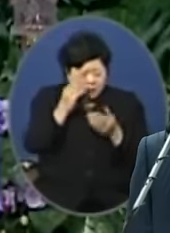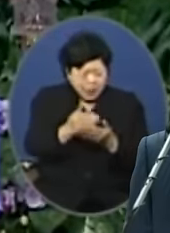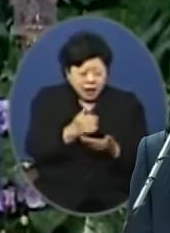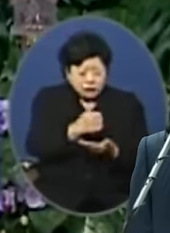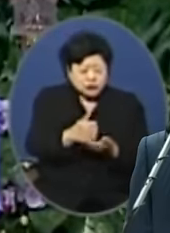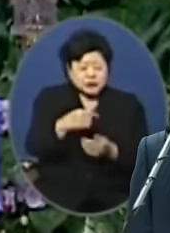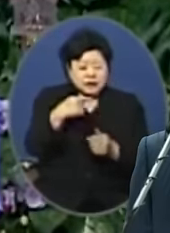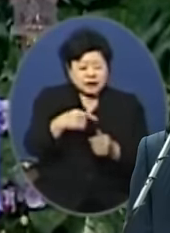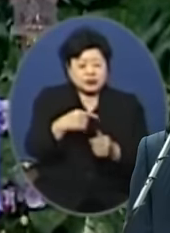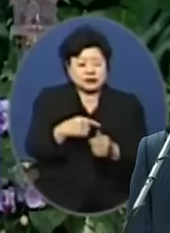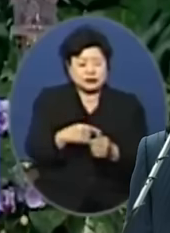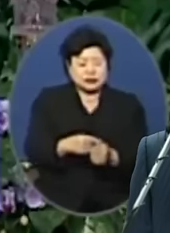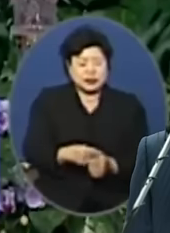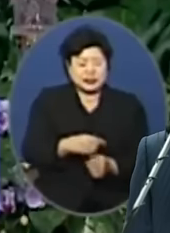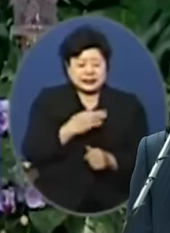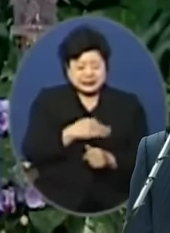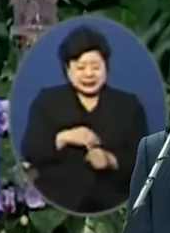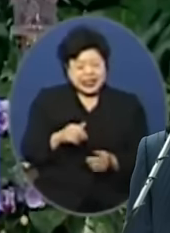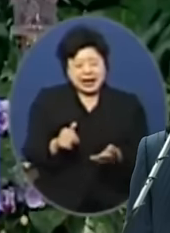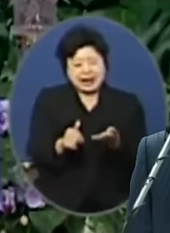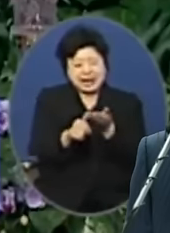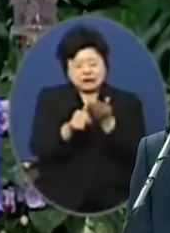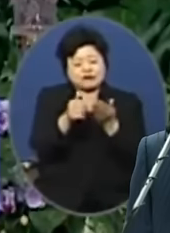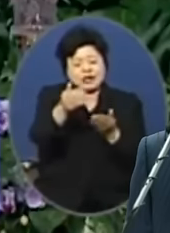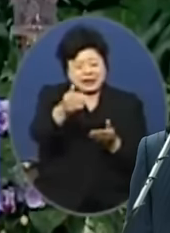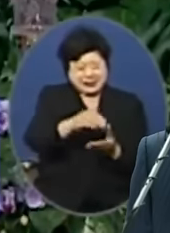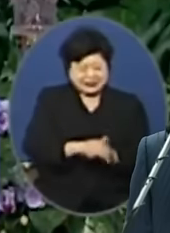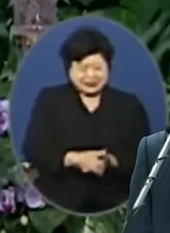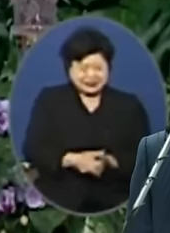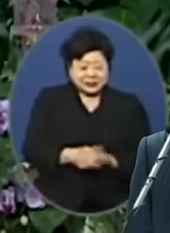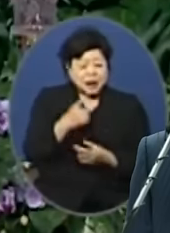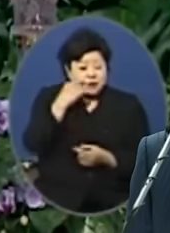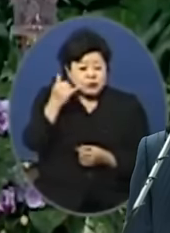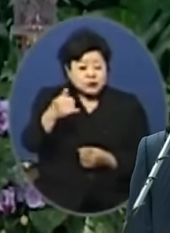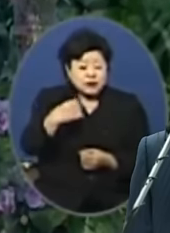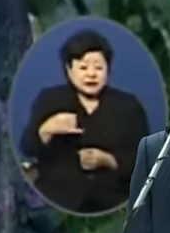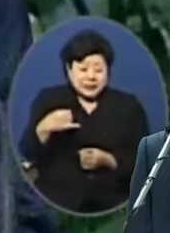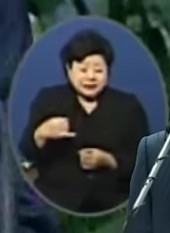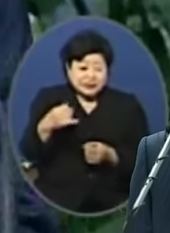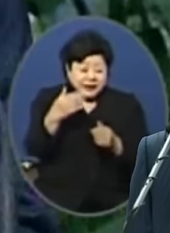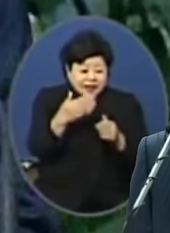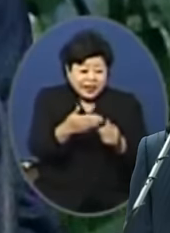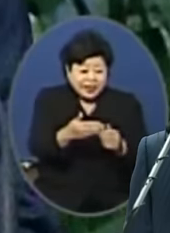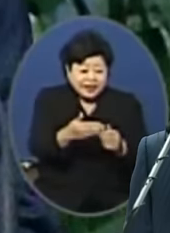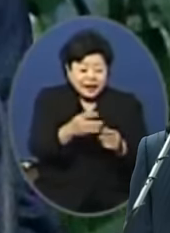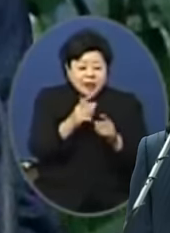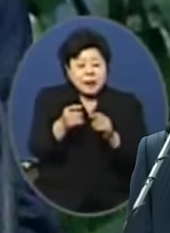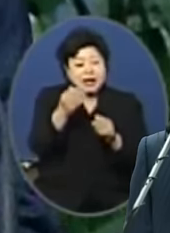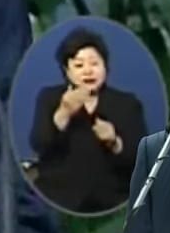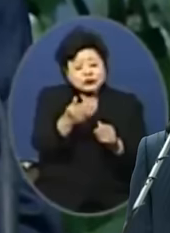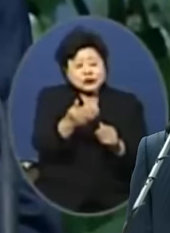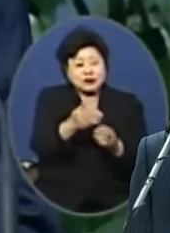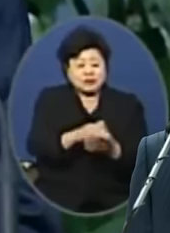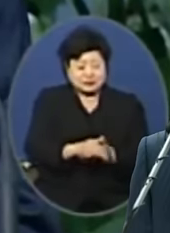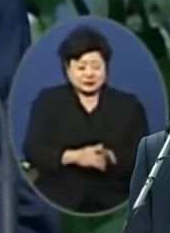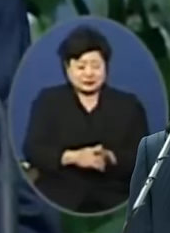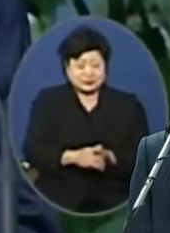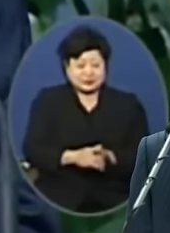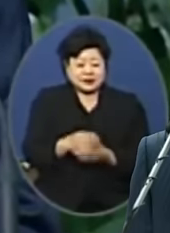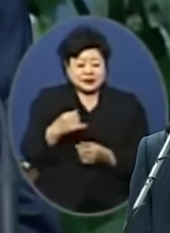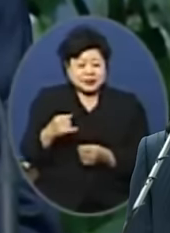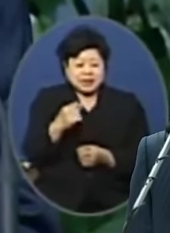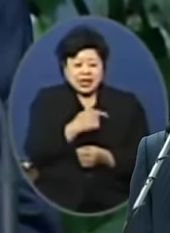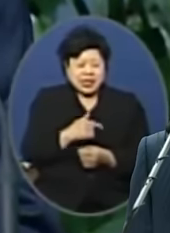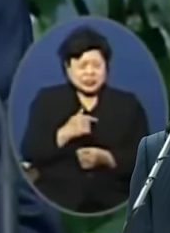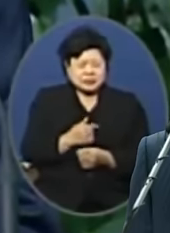주의 교훈과 훈계로 양육하라. 부모가 자식에게 말하는 말은 그 자식의